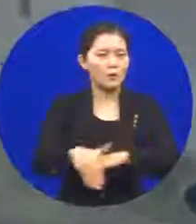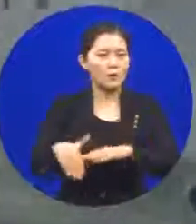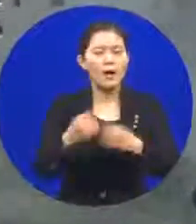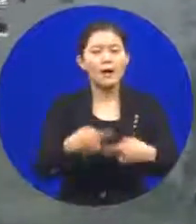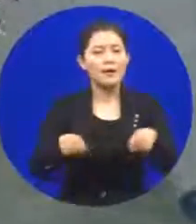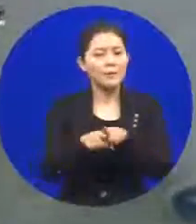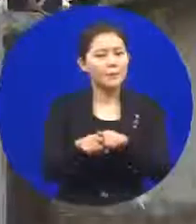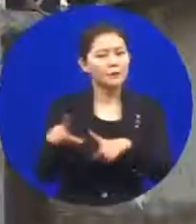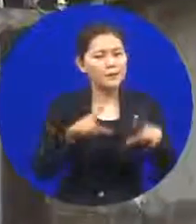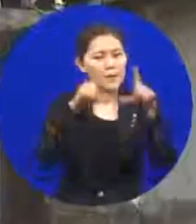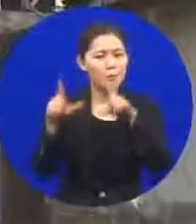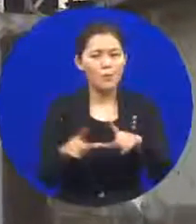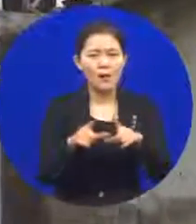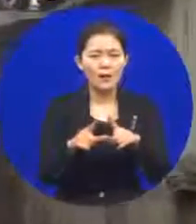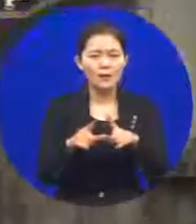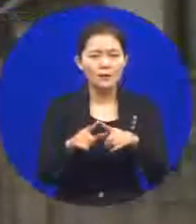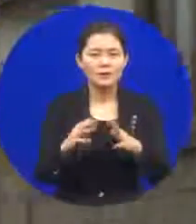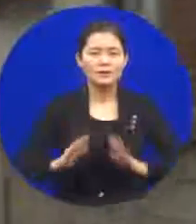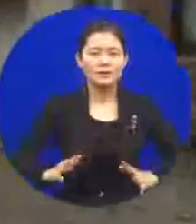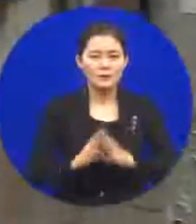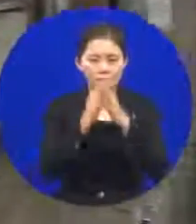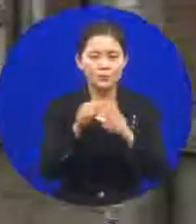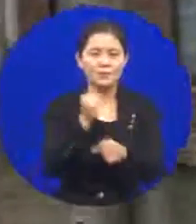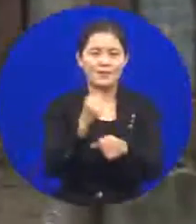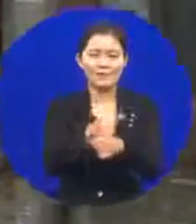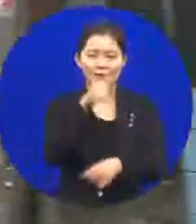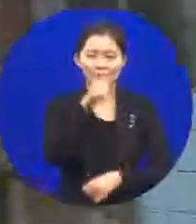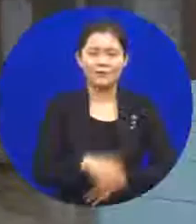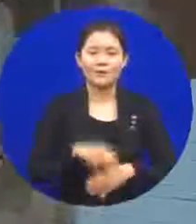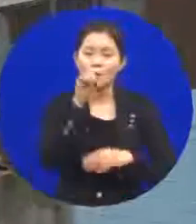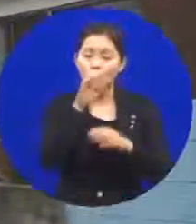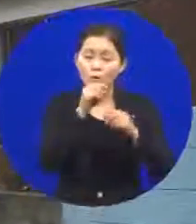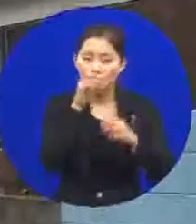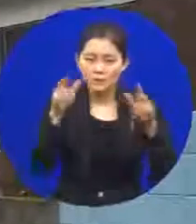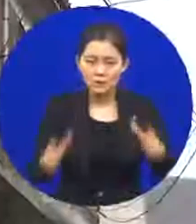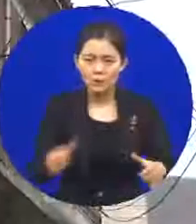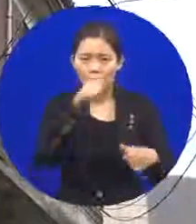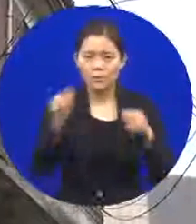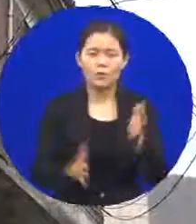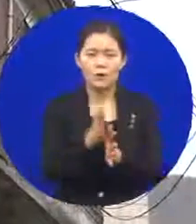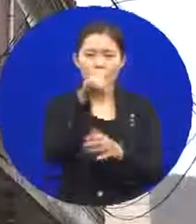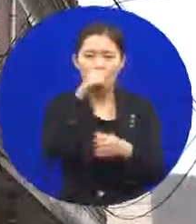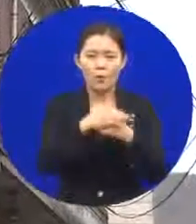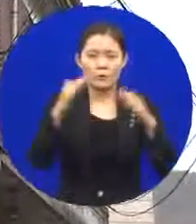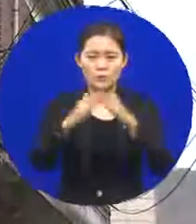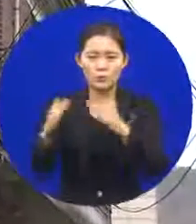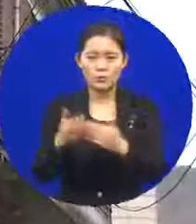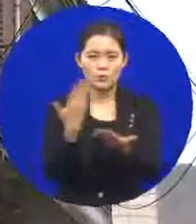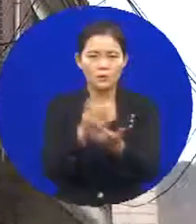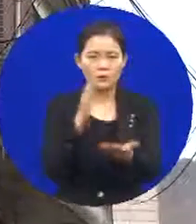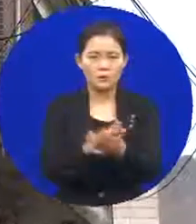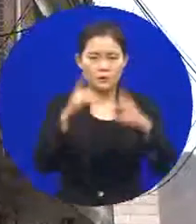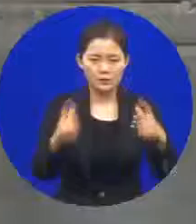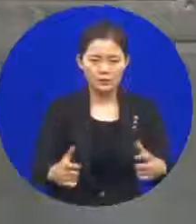공동으로 이용할 수 있는 생활 밀착형 기반시설 확충에 힘씁니다. 용인시는 구도심의 활력을 불어넣는 주거환경